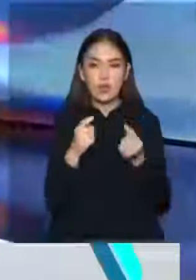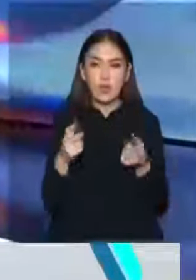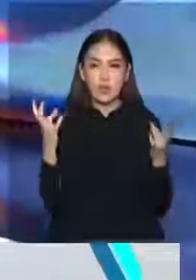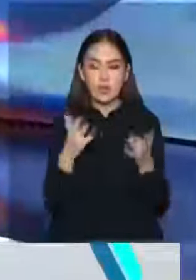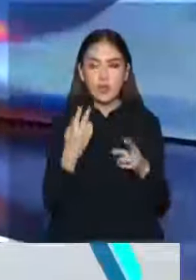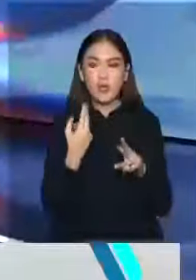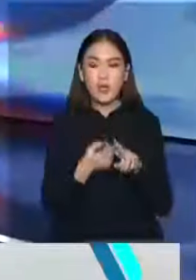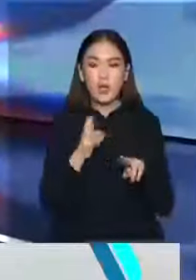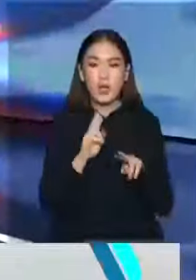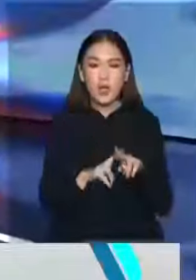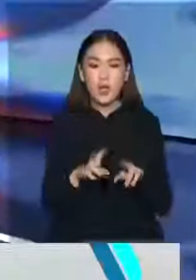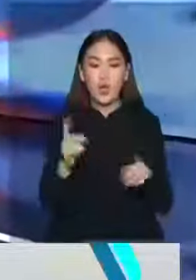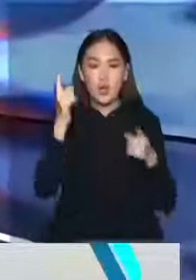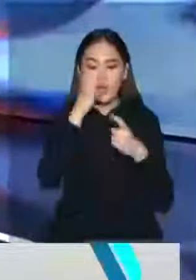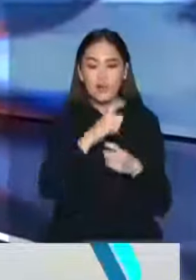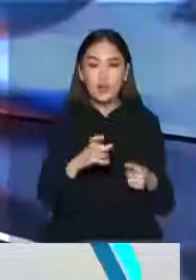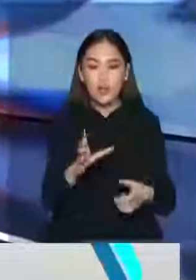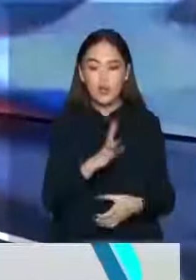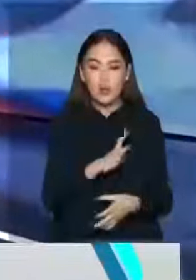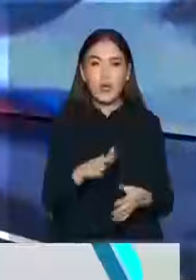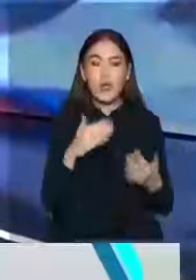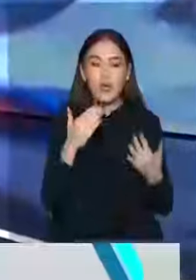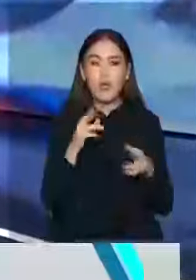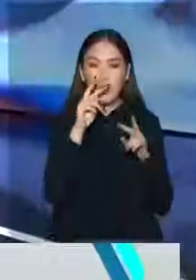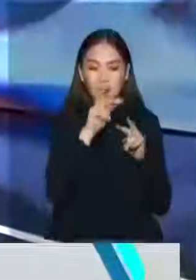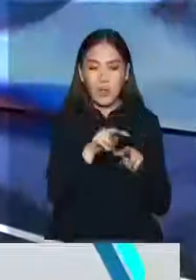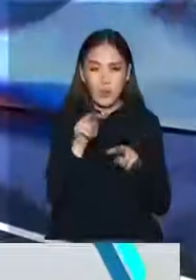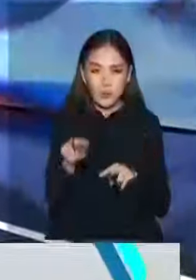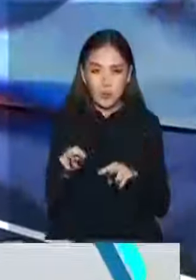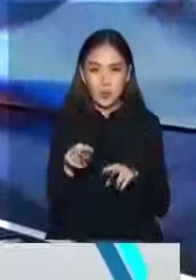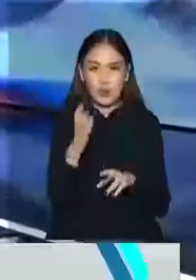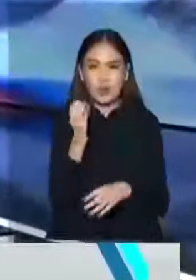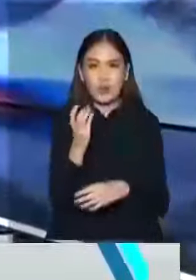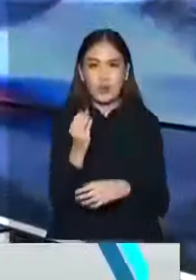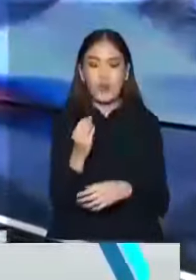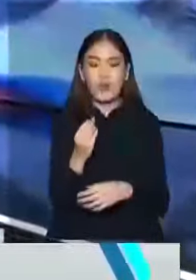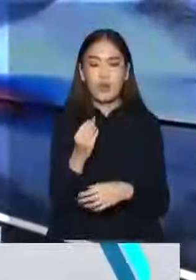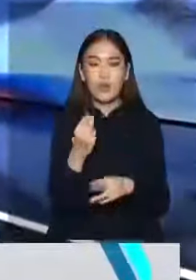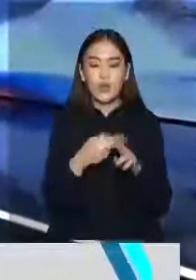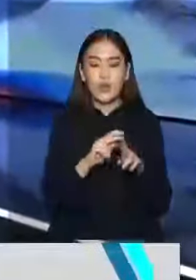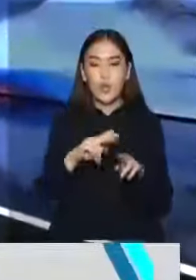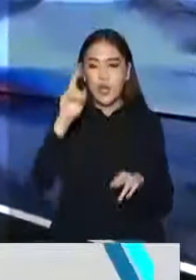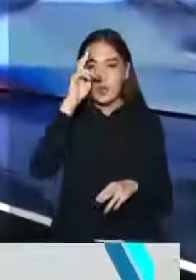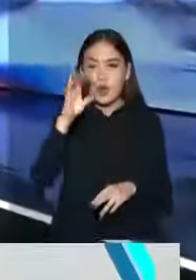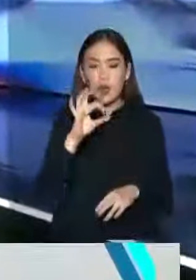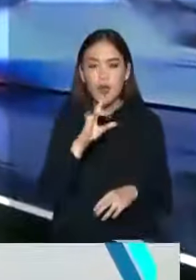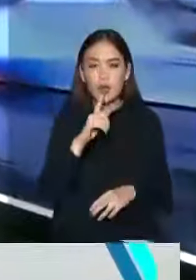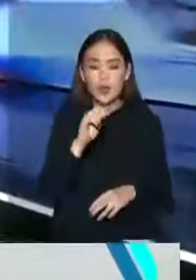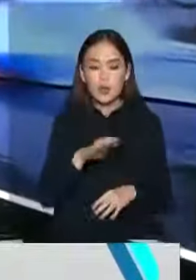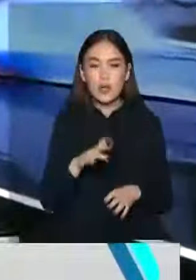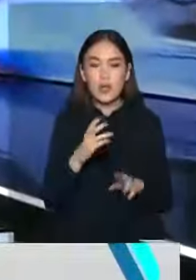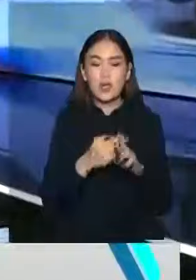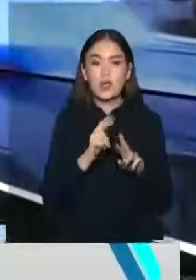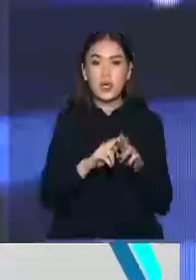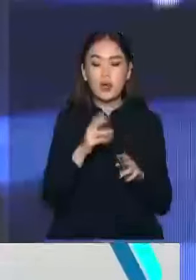аталған ақпаратты біз жаңағы мынау кедендік бақылаудан, және де сол мемлекеттік органнан